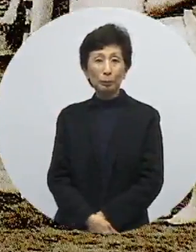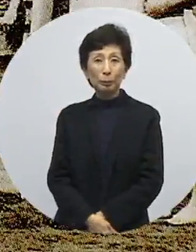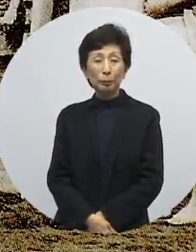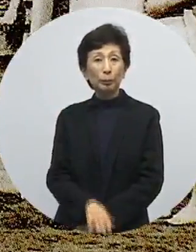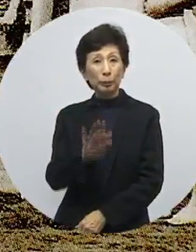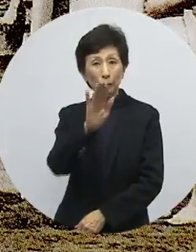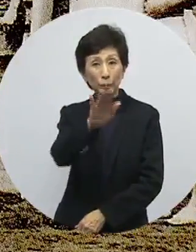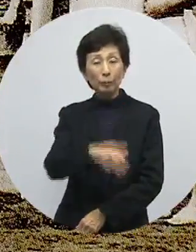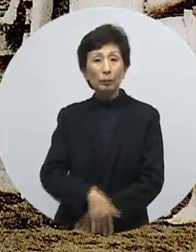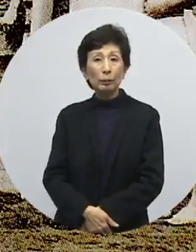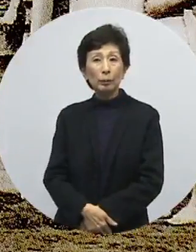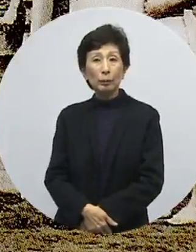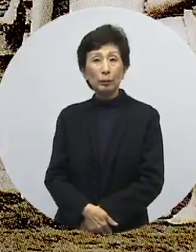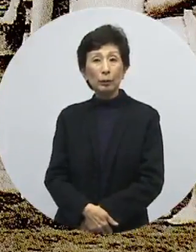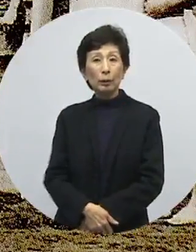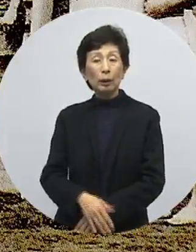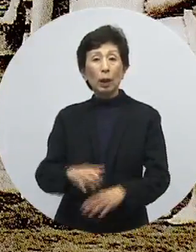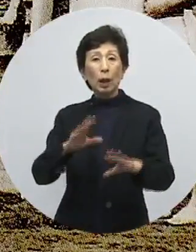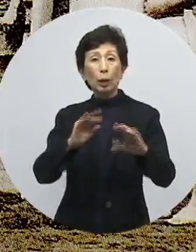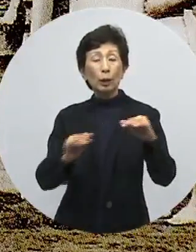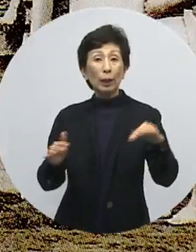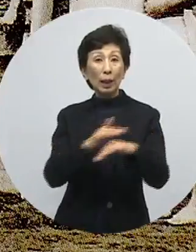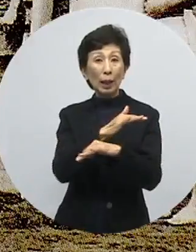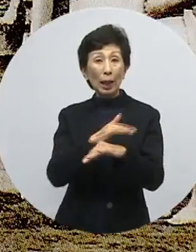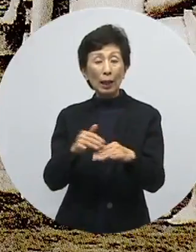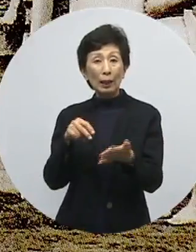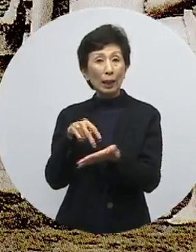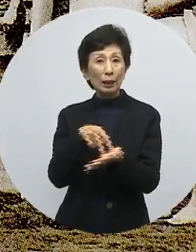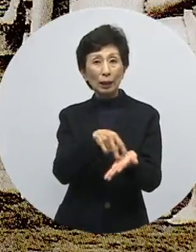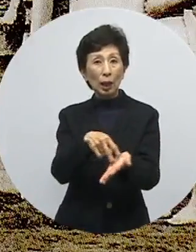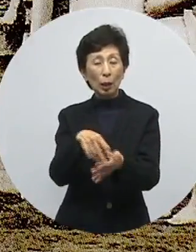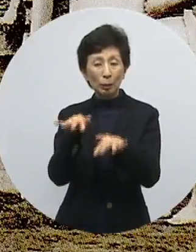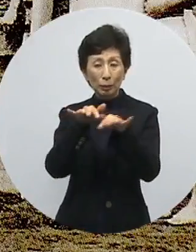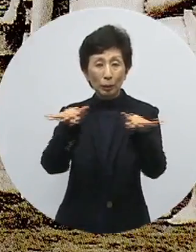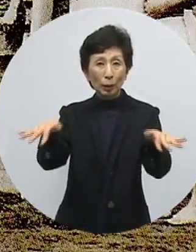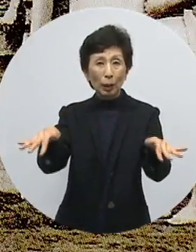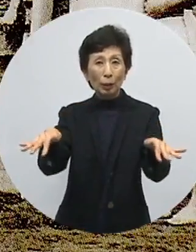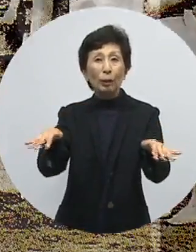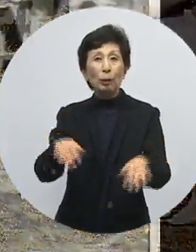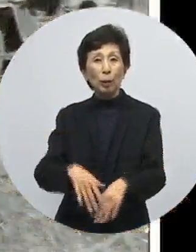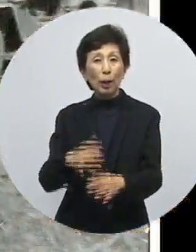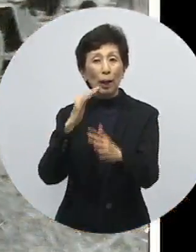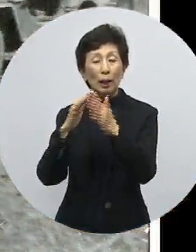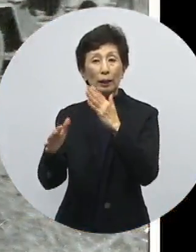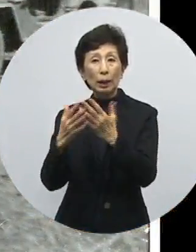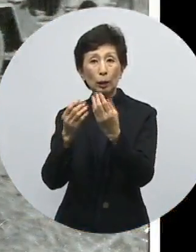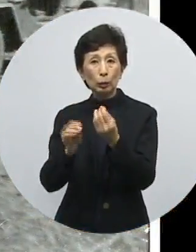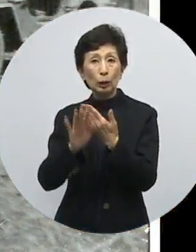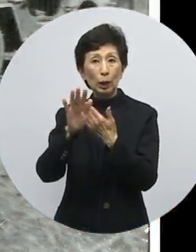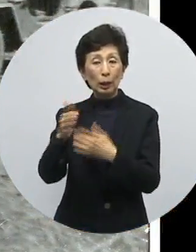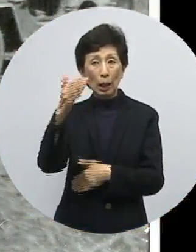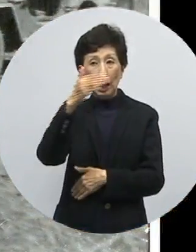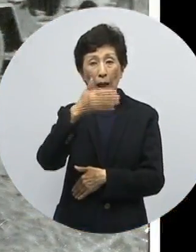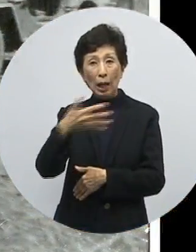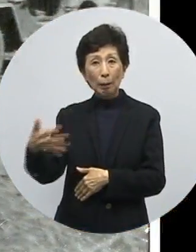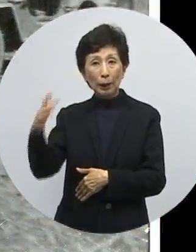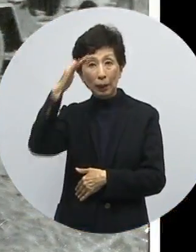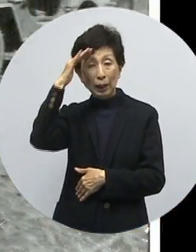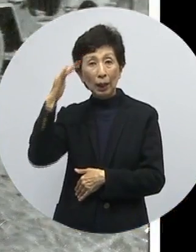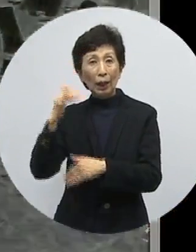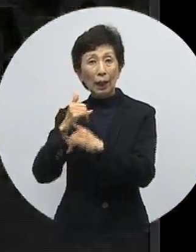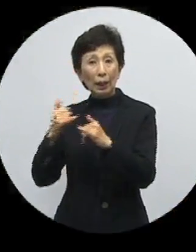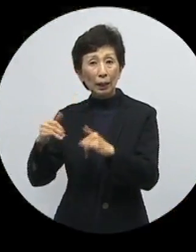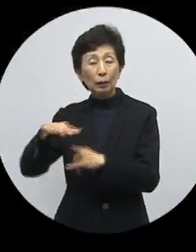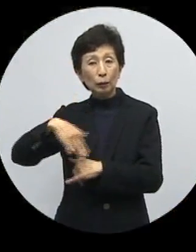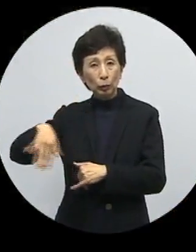そして、鵠沼海岸でサーフィンの人気が浸透していったのは、戦後、アメリカ兵たちと地元の青年た